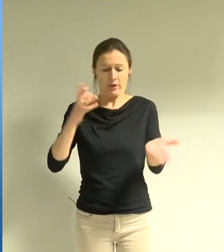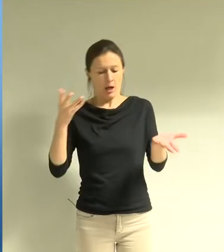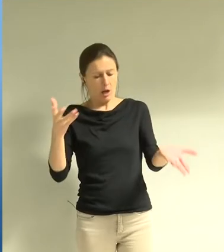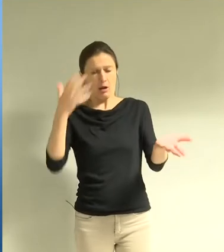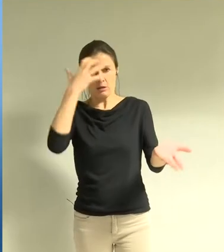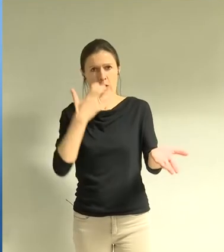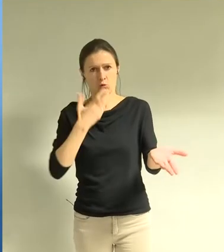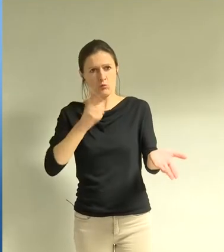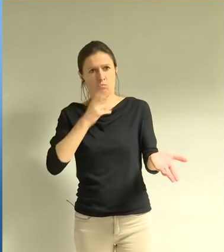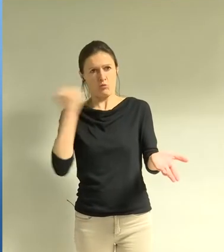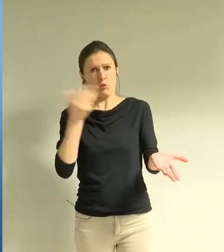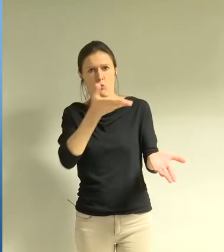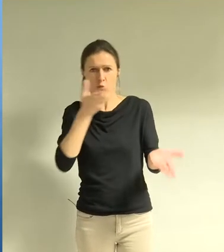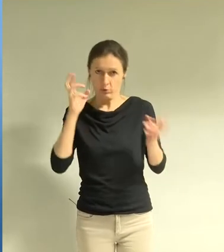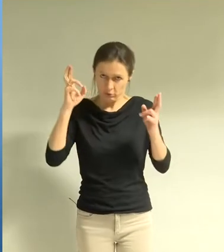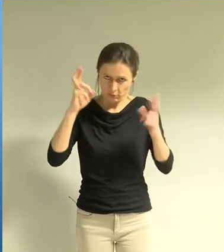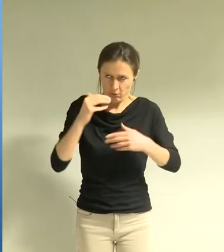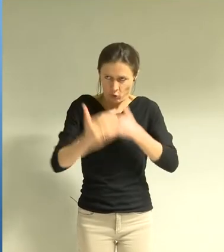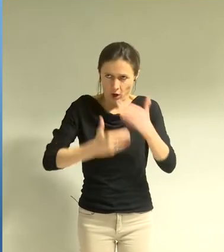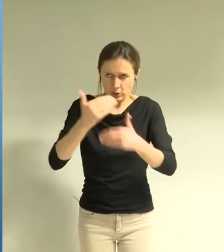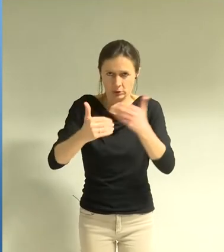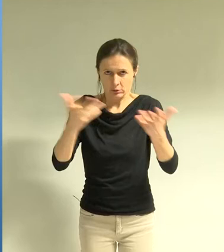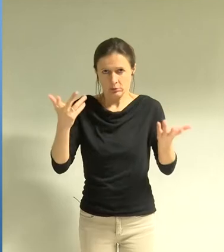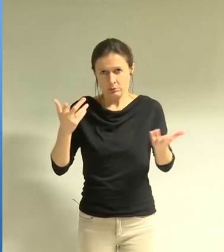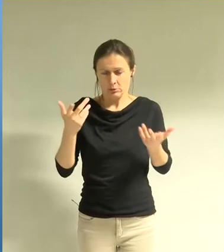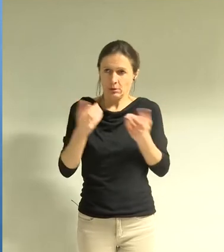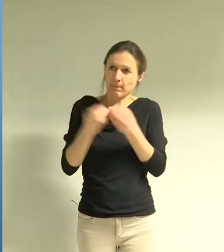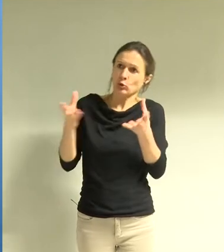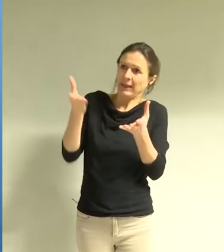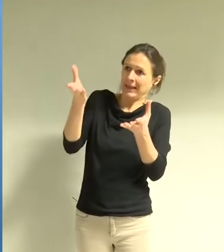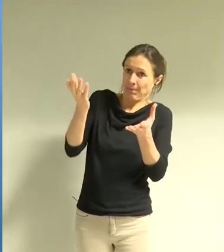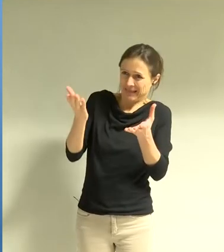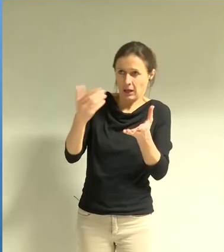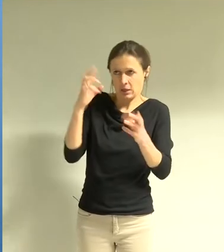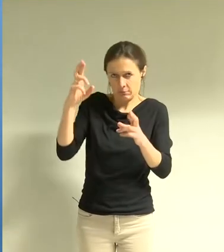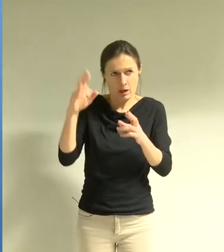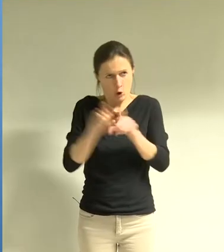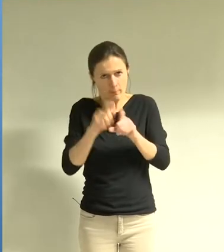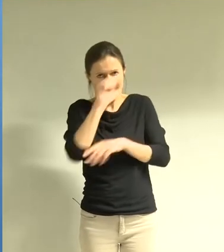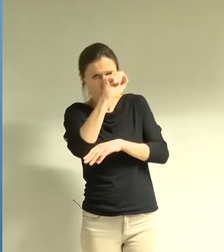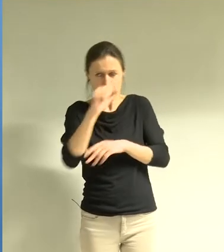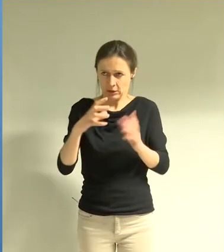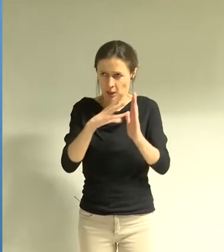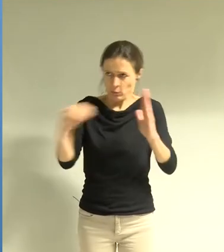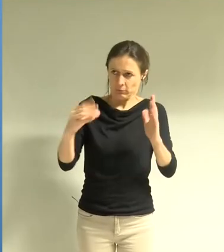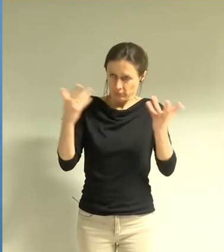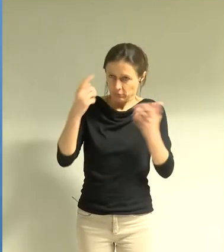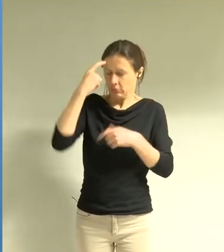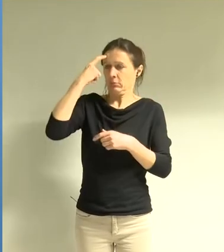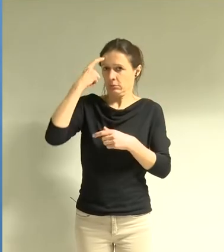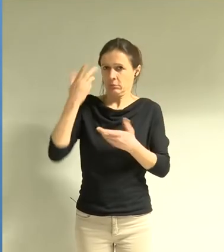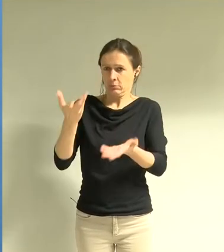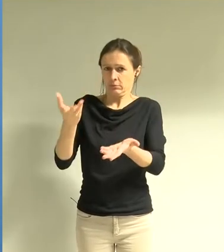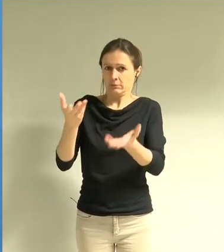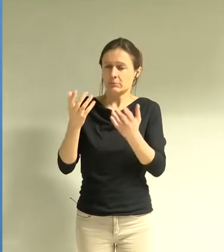espère que ça va progresser plus largement dans votre majorité et nous justement nous voudrions que votre voeu le